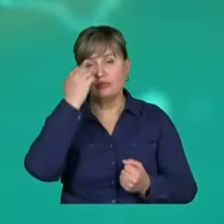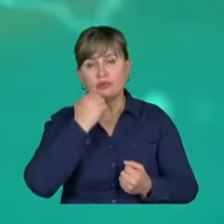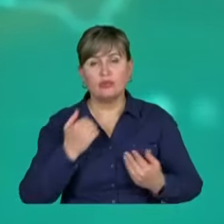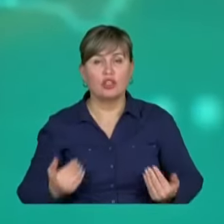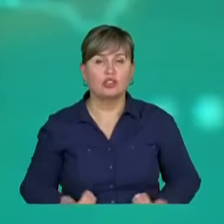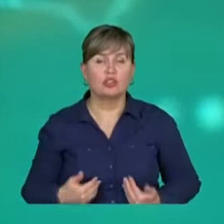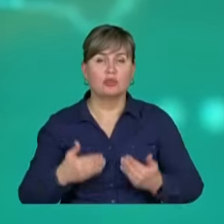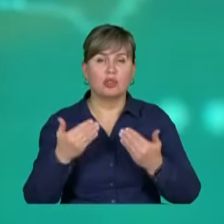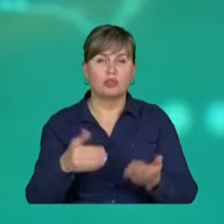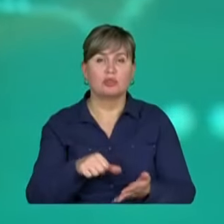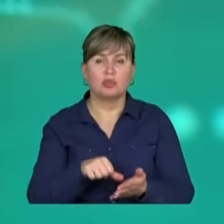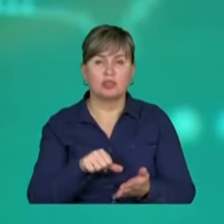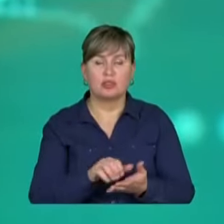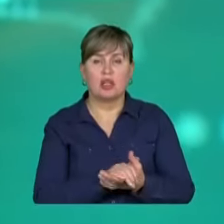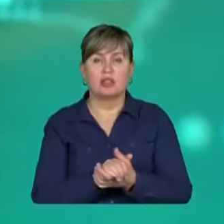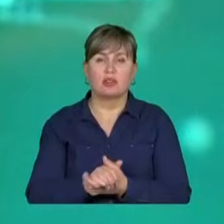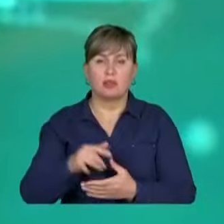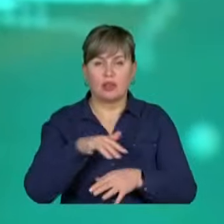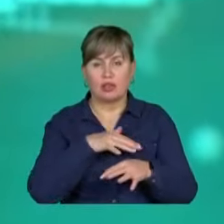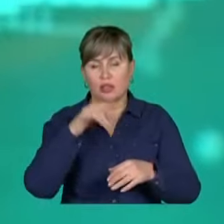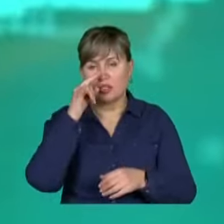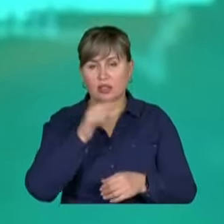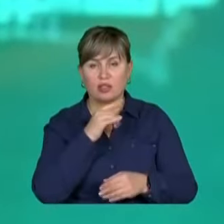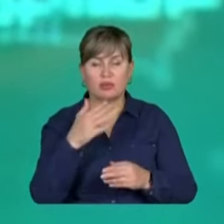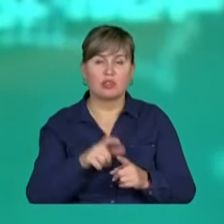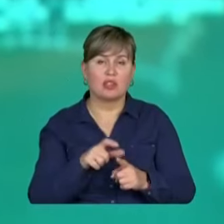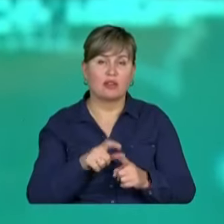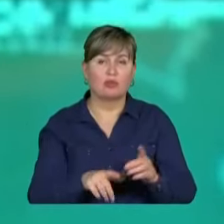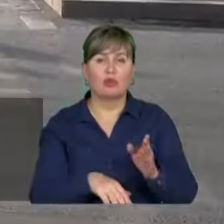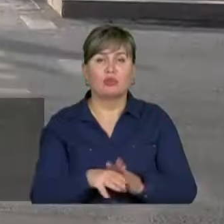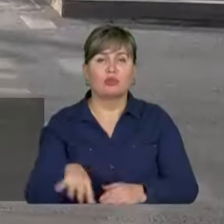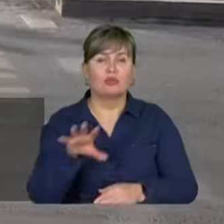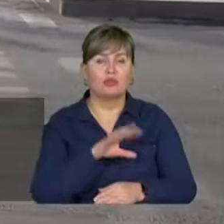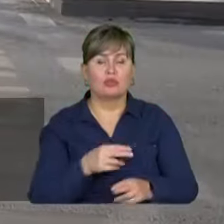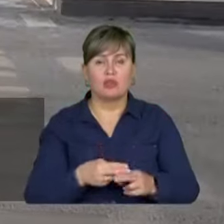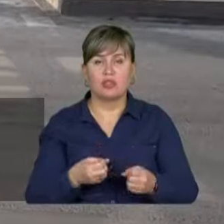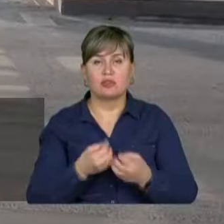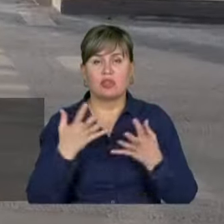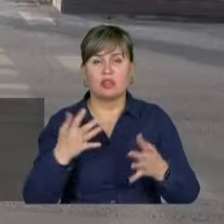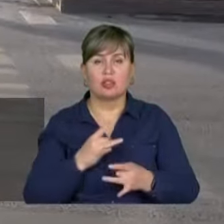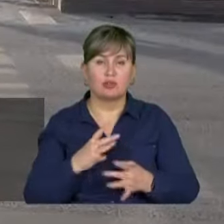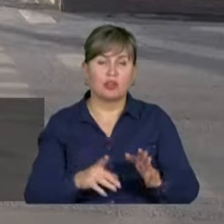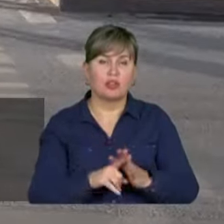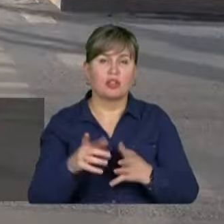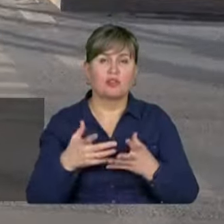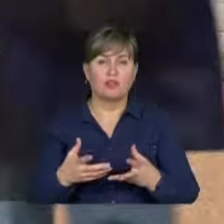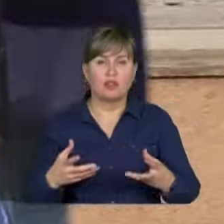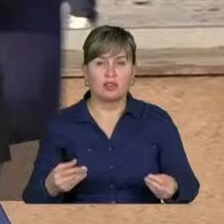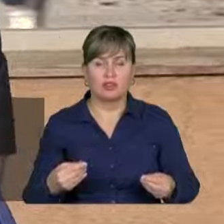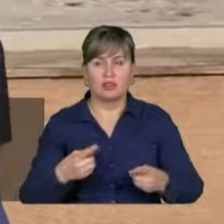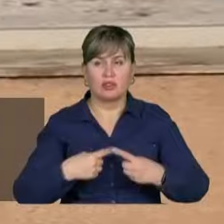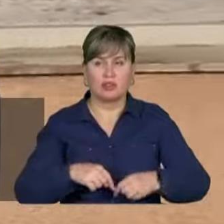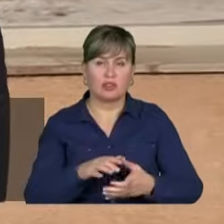жителей поздравили представители Ассамблеи народа Казахстана. По их словам, лучше всего этот светлый праздник начала весны отмечать в кругу